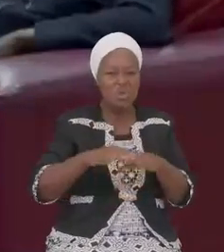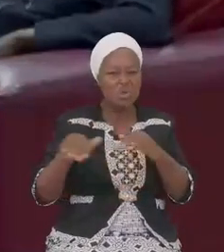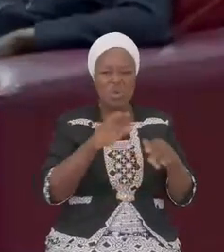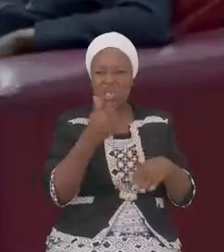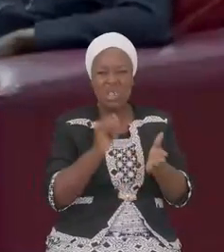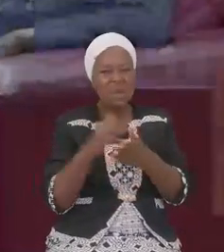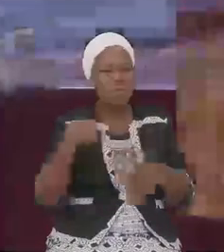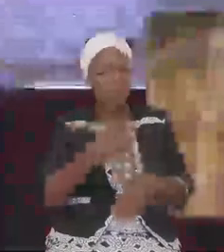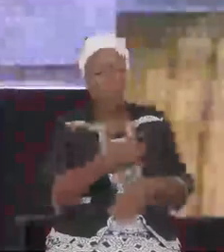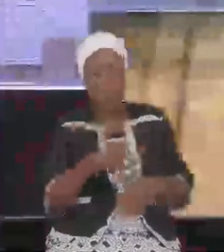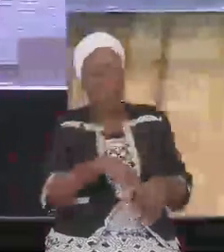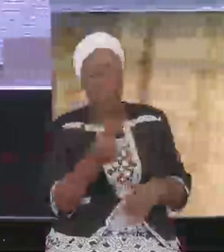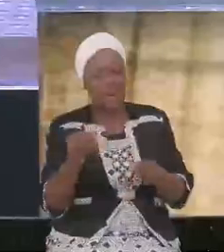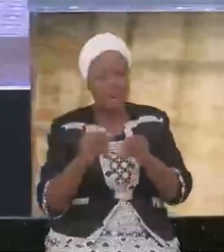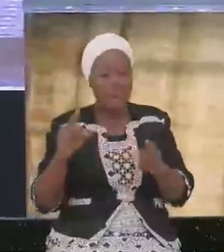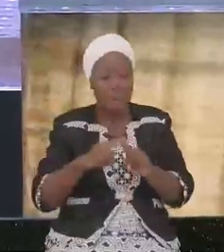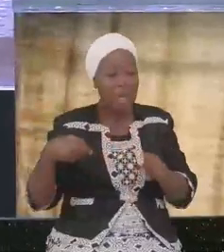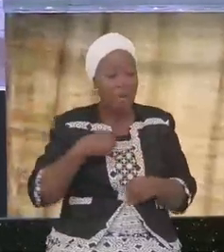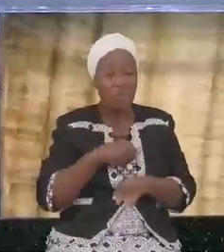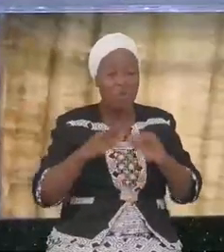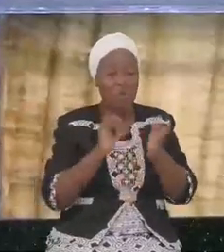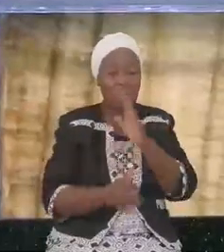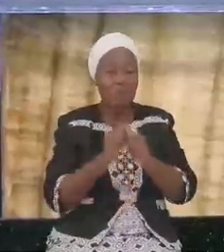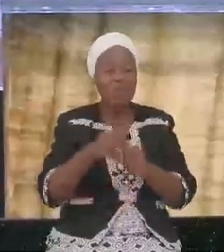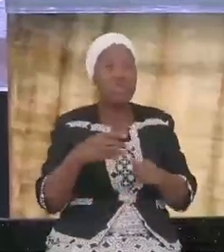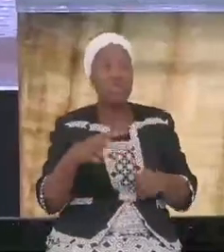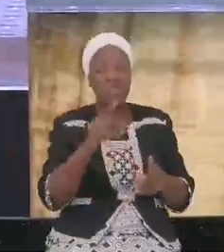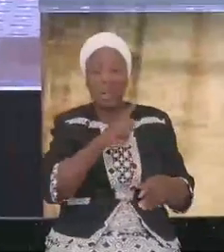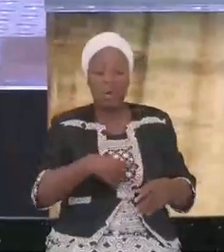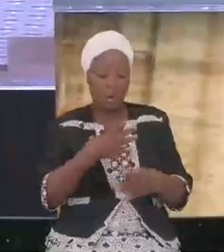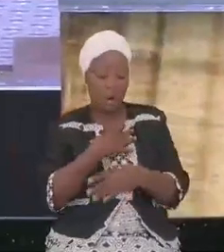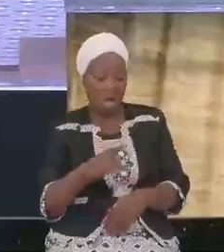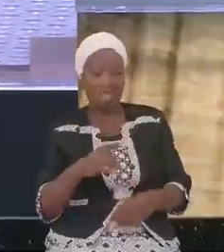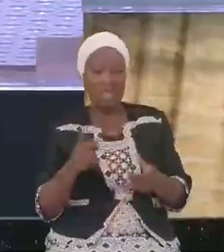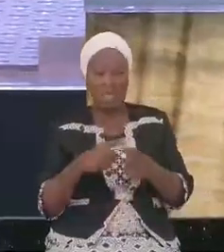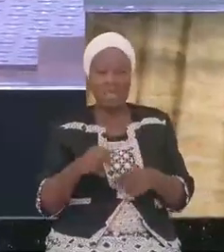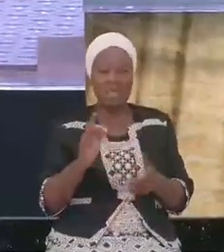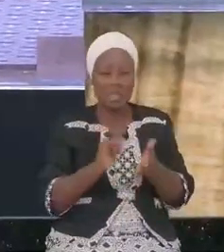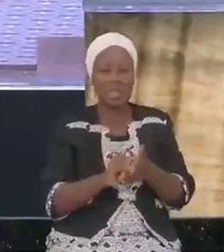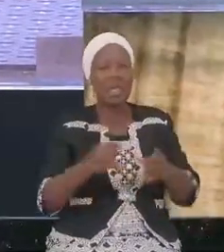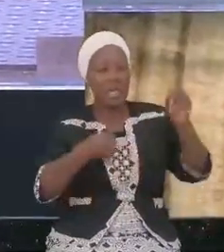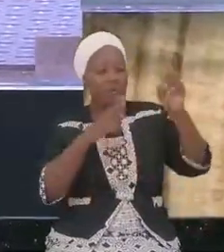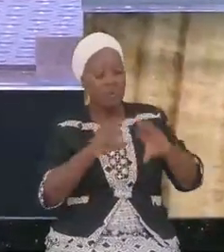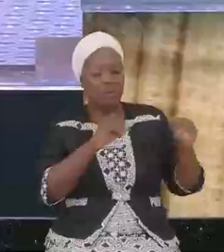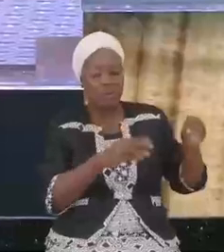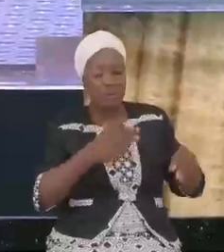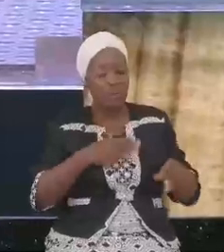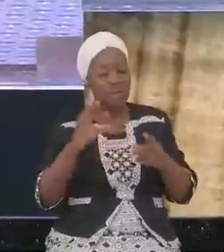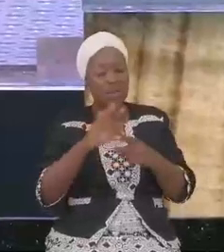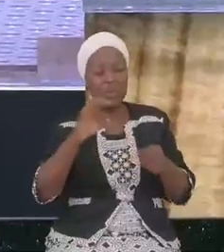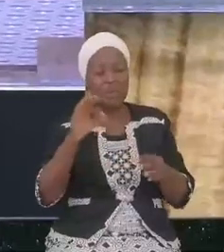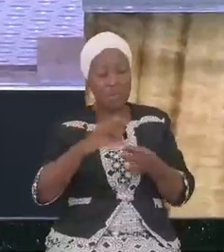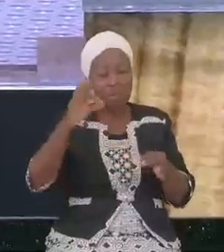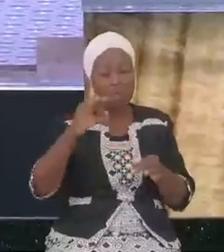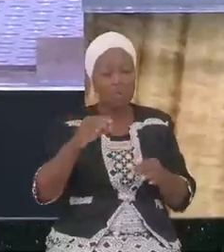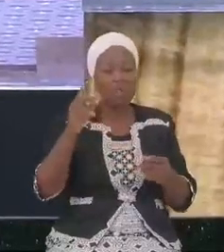ce qui nous plaît, mais nous faisons ce qui plaît au Seigneur. Je mettrai mon esprit en vous pour vous diriger, pour vous guider,